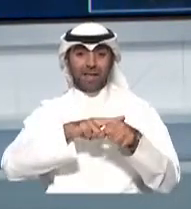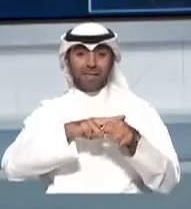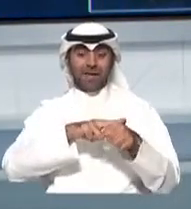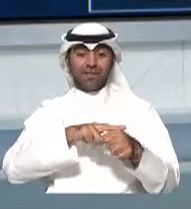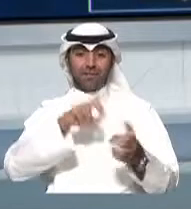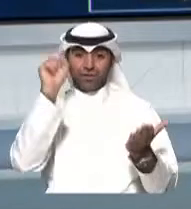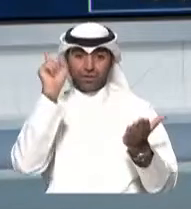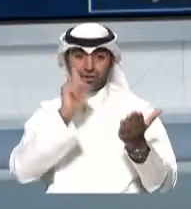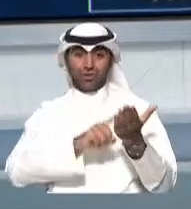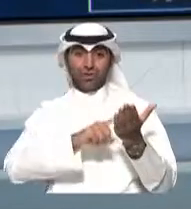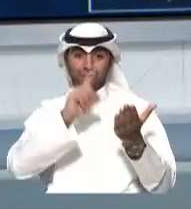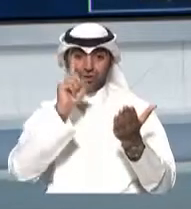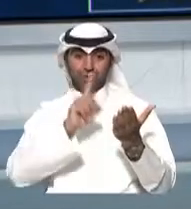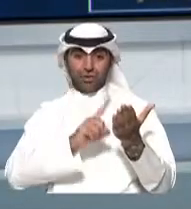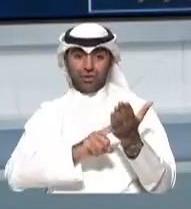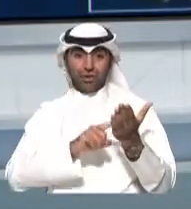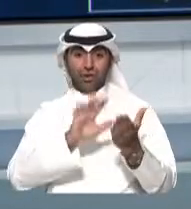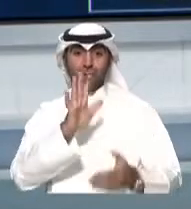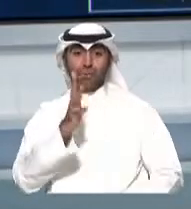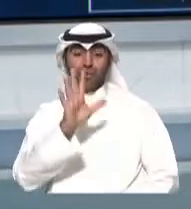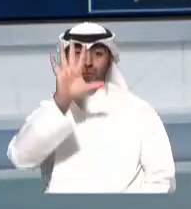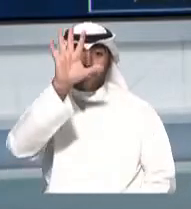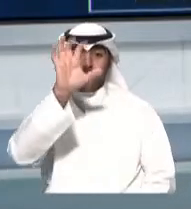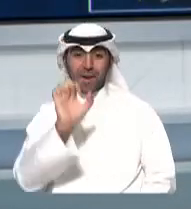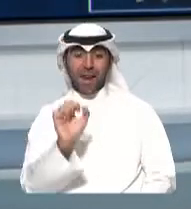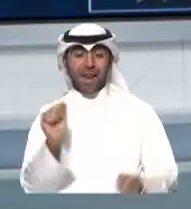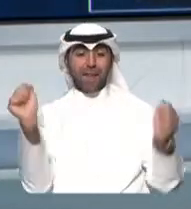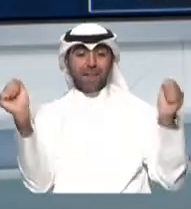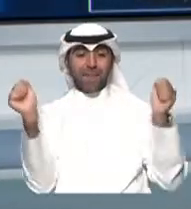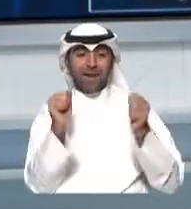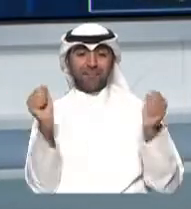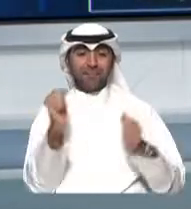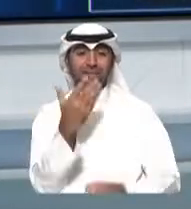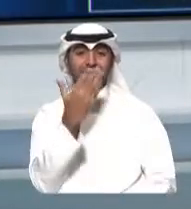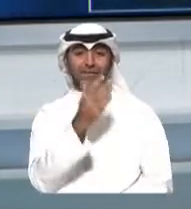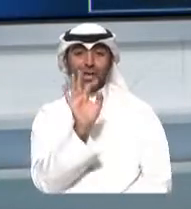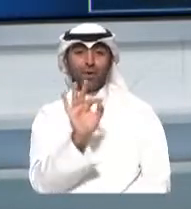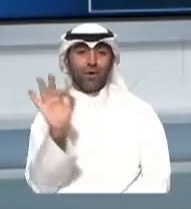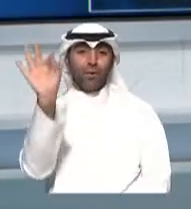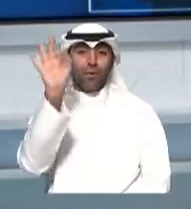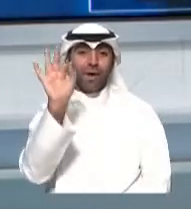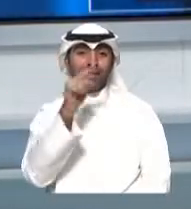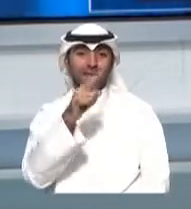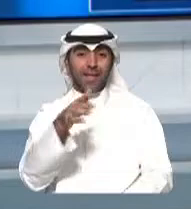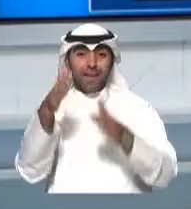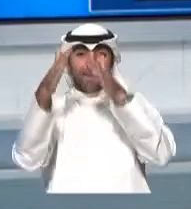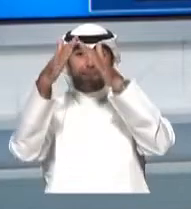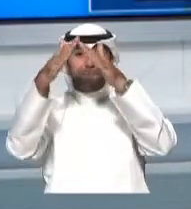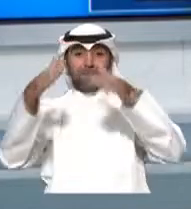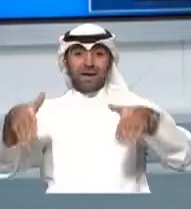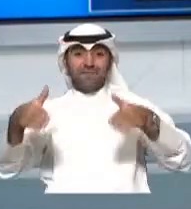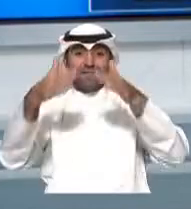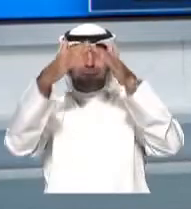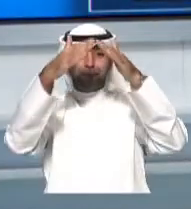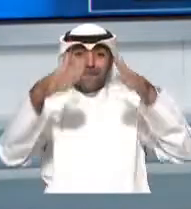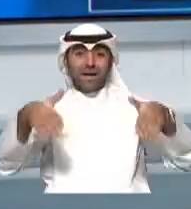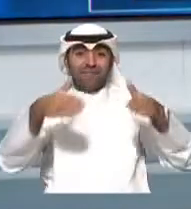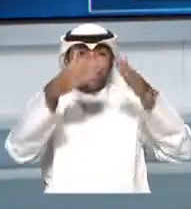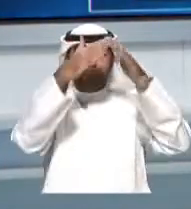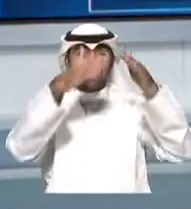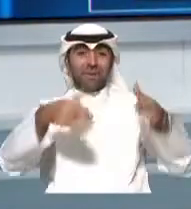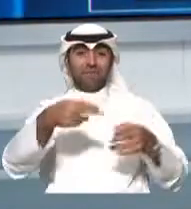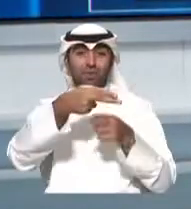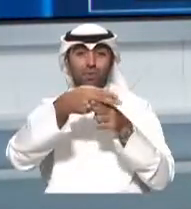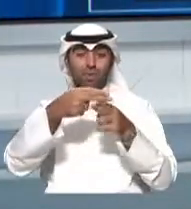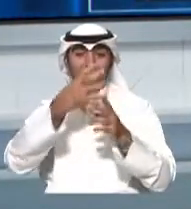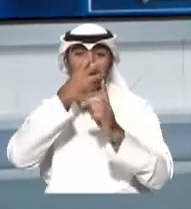إحساس معتدل يميل للبرودة في المناطق الغربية من البلاد خلال هذه الفترة، وأيضا في المزارع الشمالية والجنوبية. أيضا درجات الحرارة